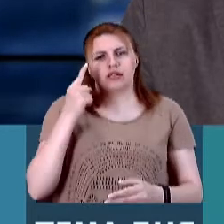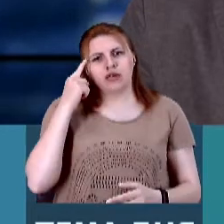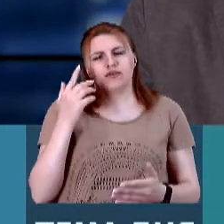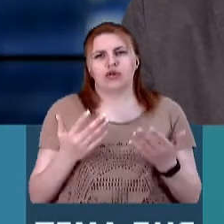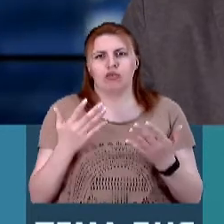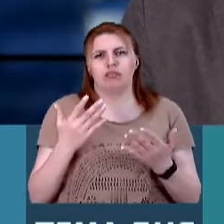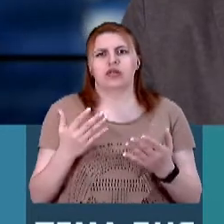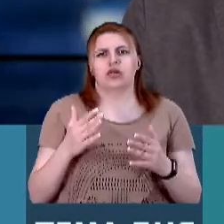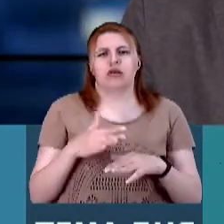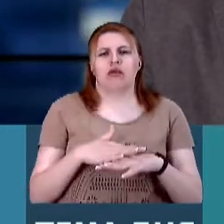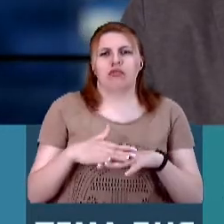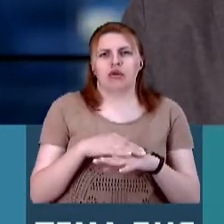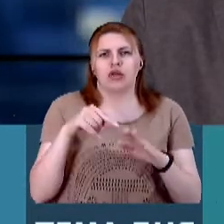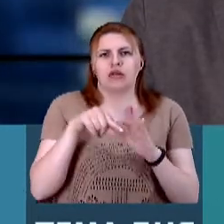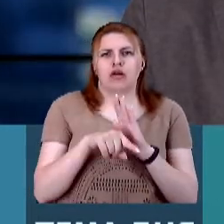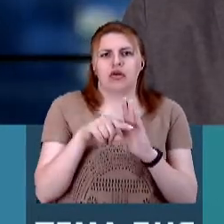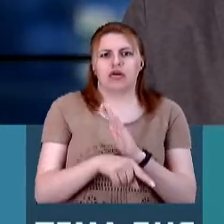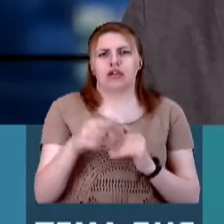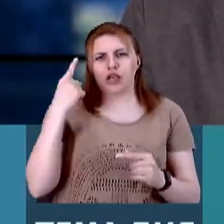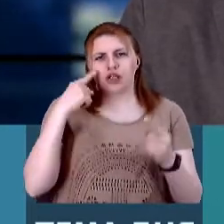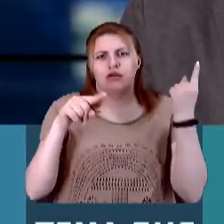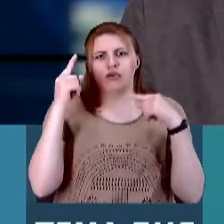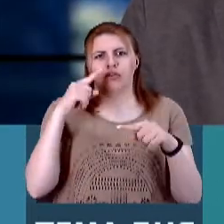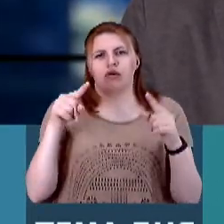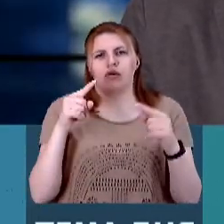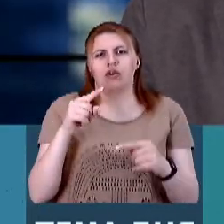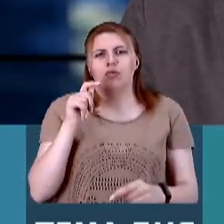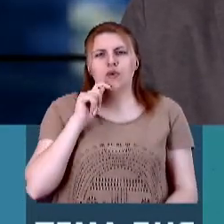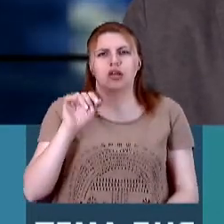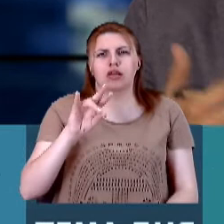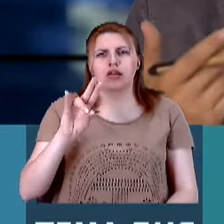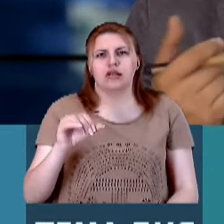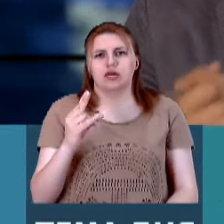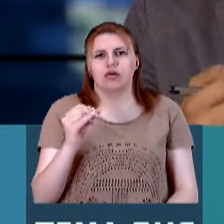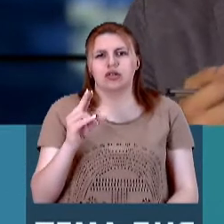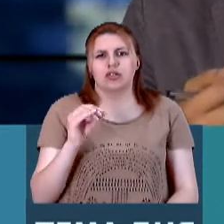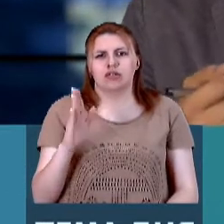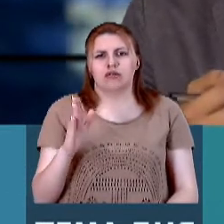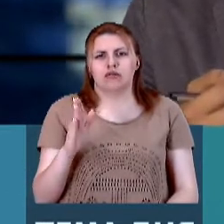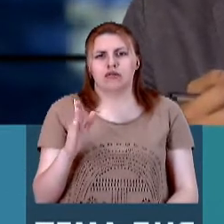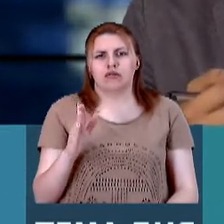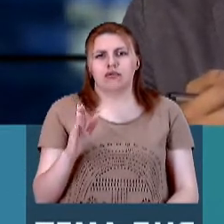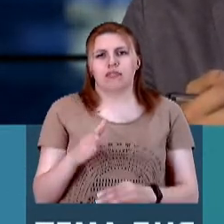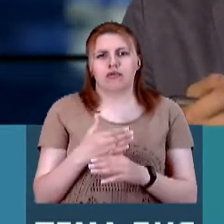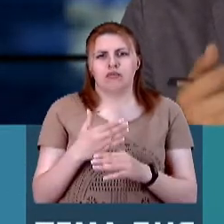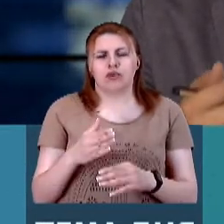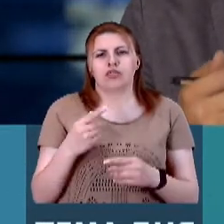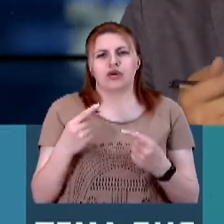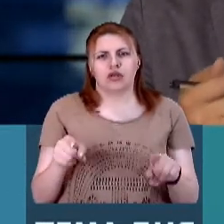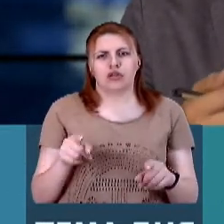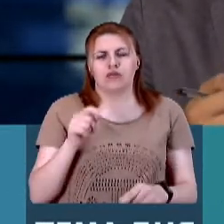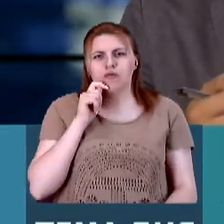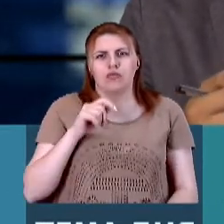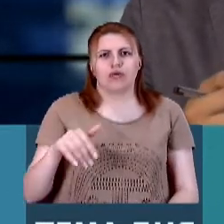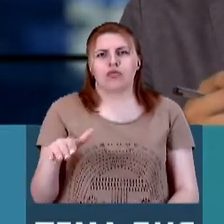перемоги в Великій Вітчизняній ідеології українських націоналістів. Сьогодні в Україні, між іншим, в Україні сьогодні провели